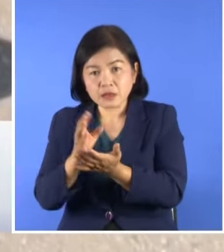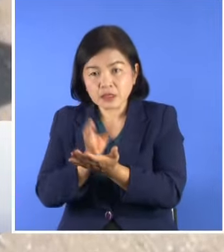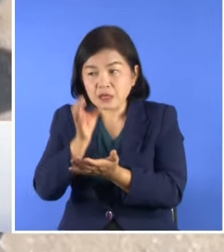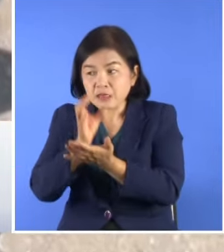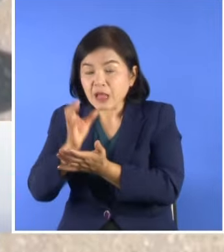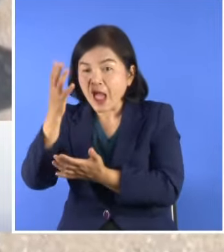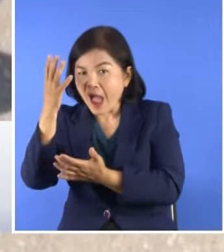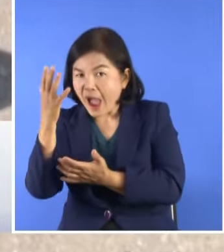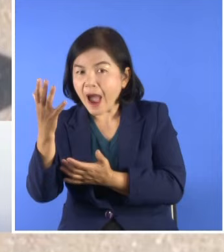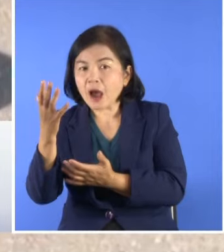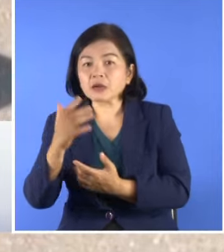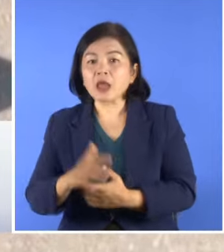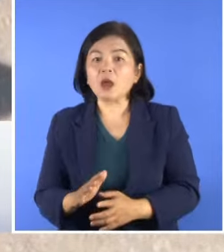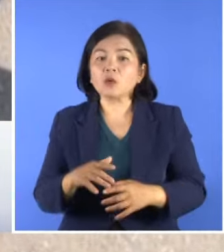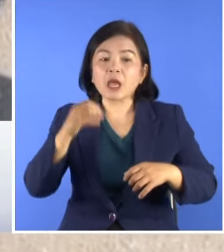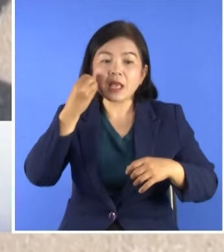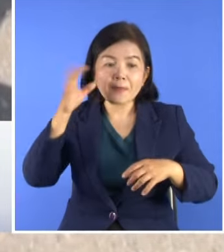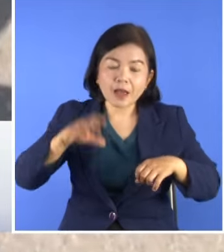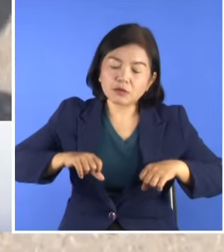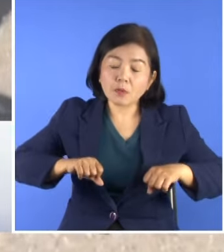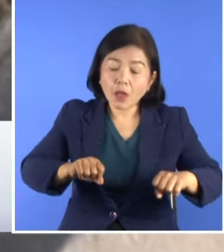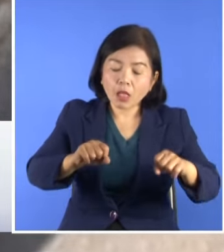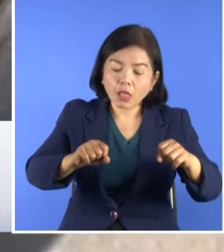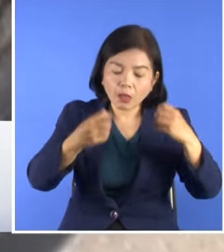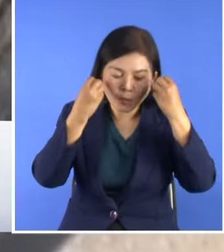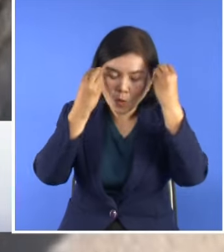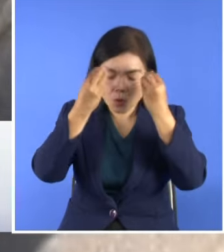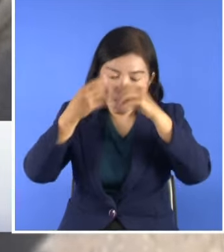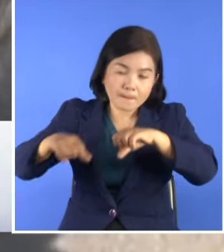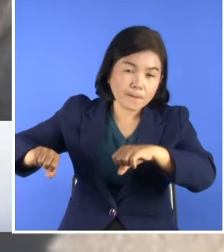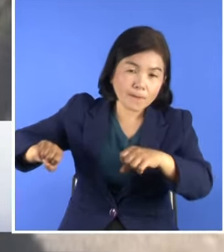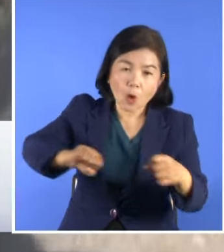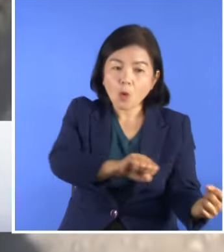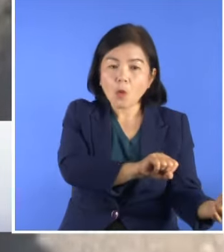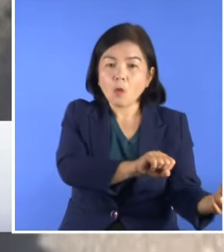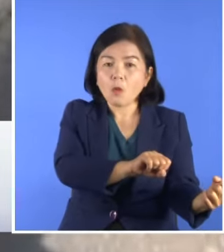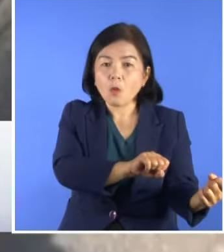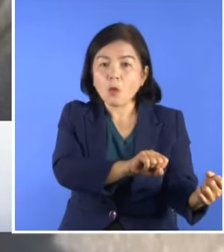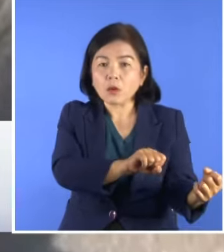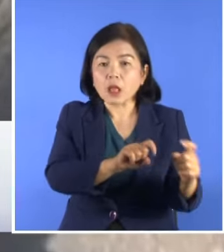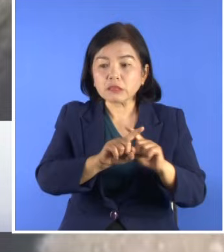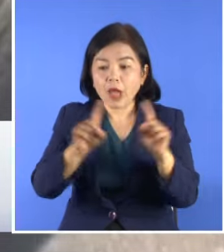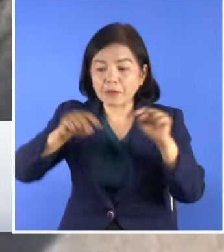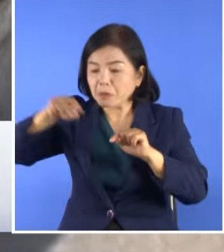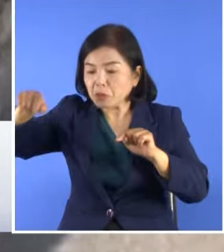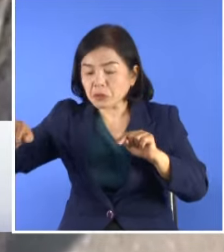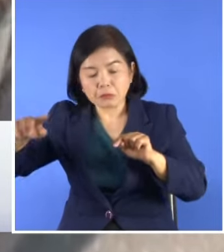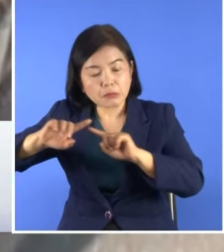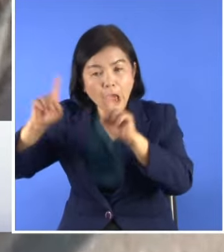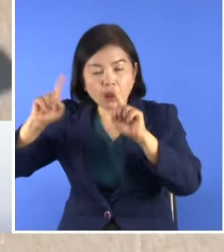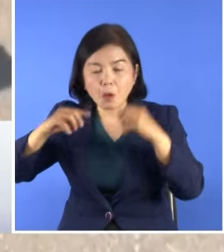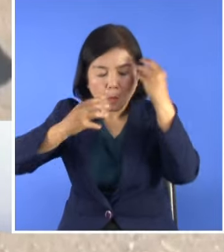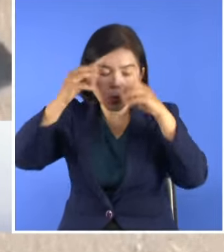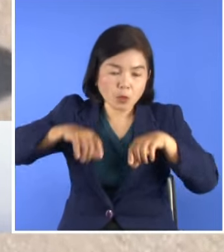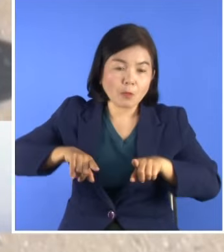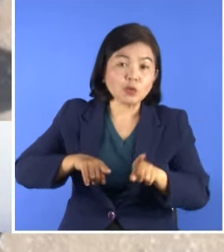ซึ่งมันคนละเส้นทางกับตรงที่แกจะไปเลยนะคะแล้วก็มารถล้มอยู่ตรงนี้ถนนสายสว่างอารมณ์ทับทันริมสะพานคลองโพอำเภอสว่างอารมณ์จังหวัดอุทัยธ